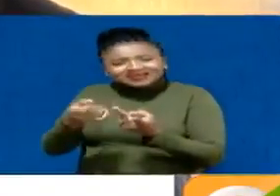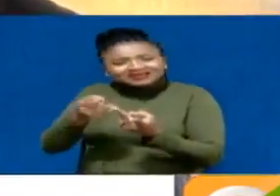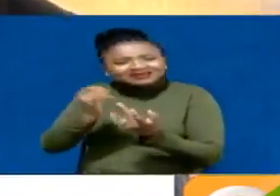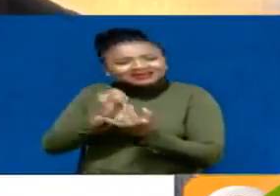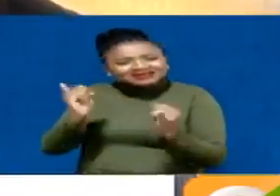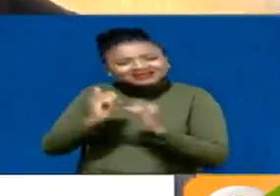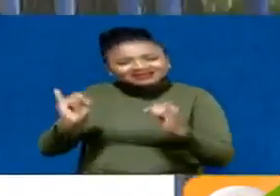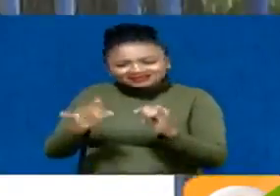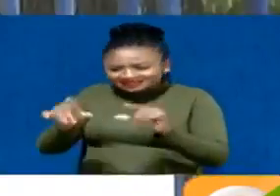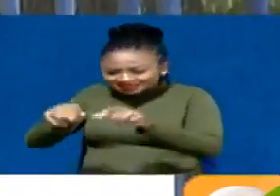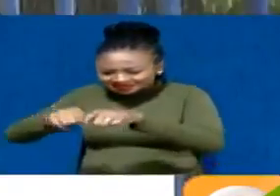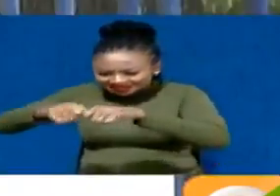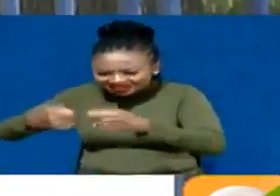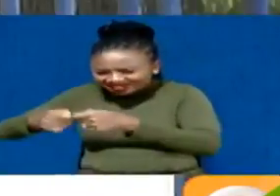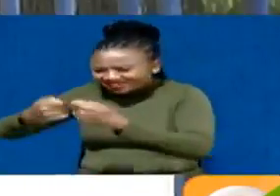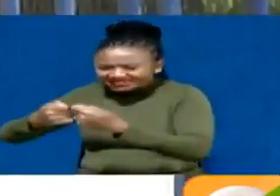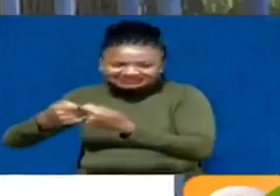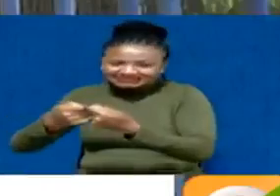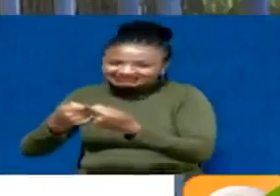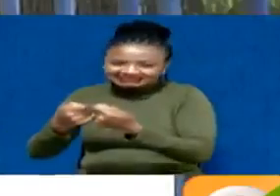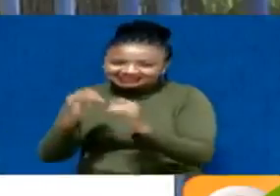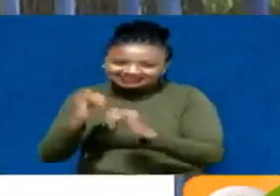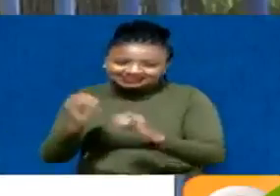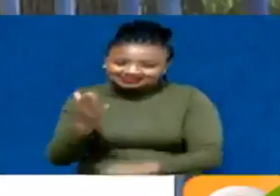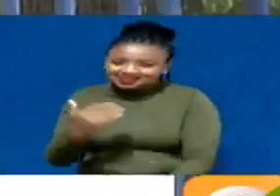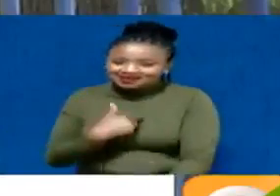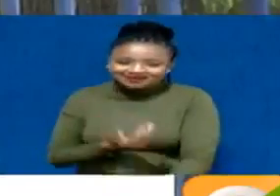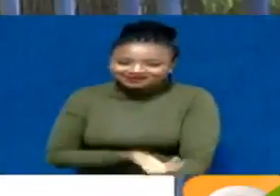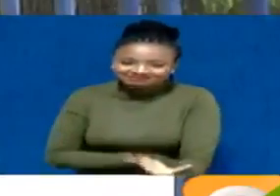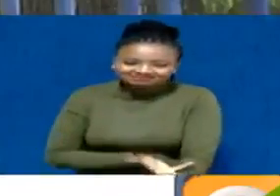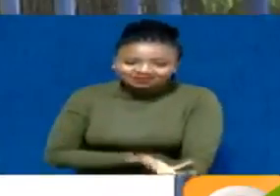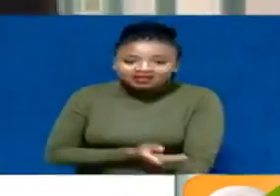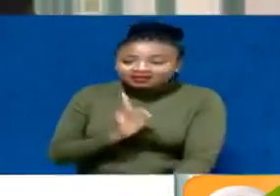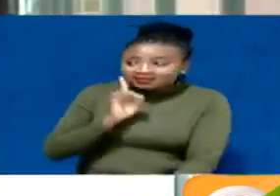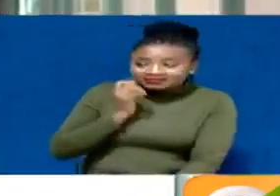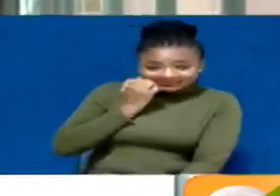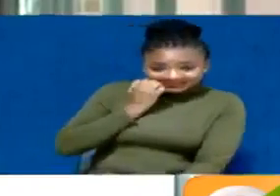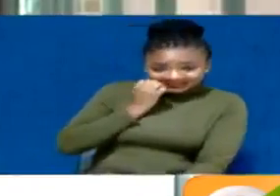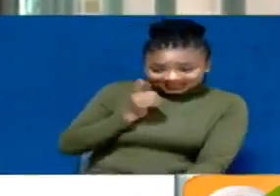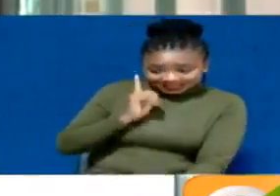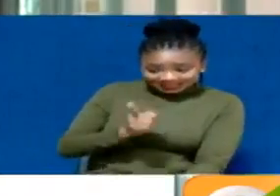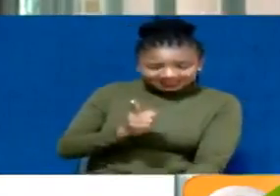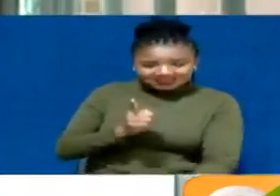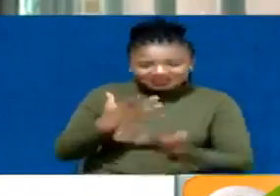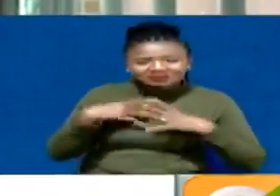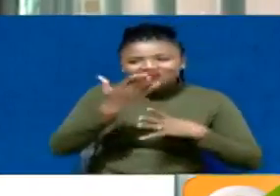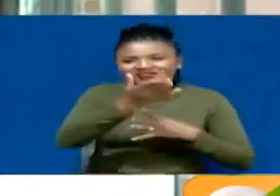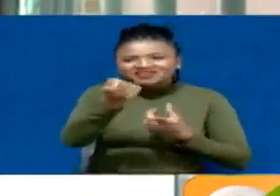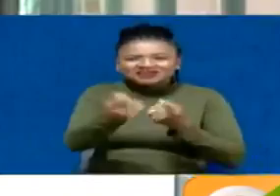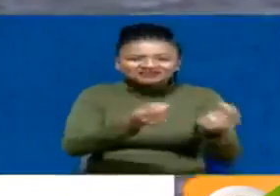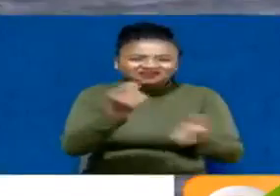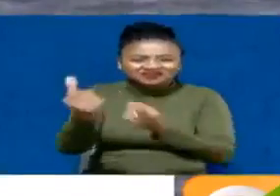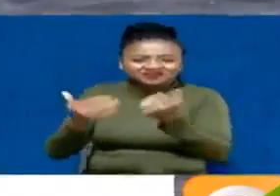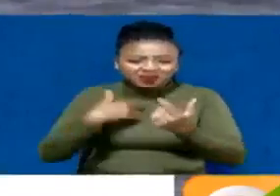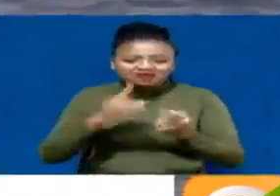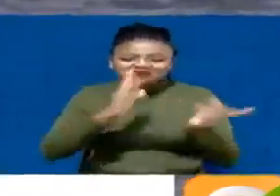handling the medicines to break them. Kichocho ni mojawapo ya magonjwa yaliyoorodheshwa kusahaulika duniani na hupatikana katika baadhi ya maeneo